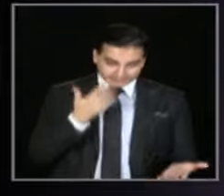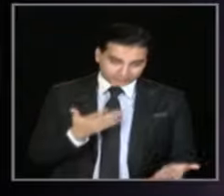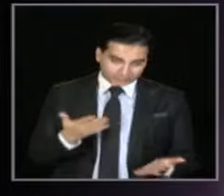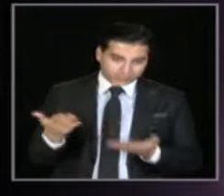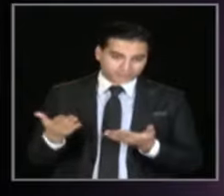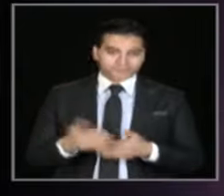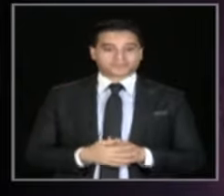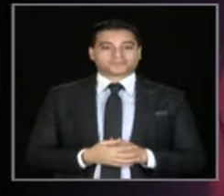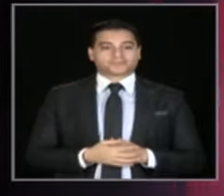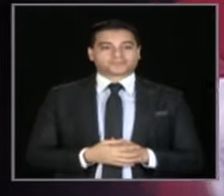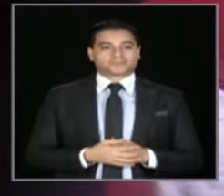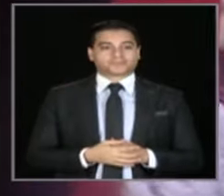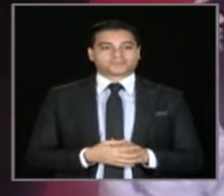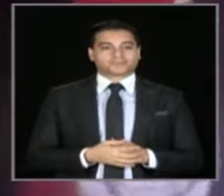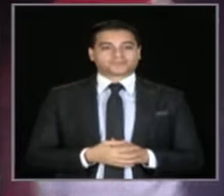ايه.